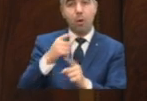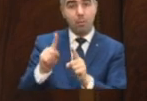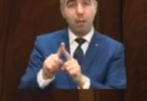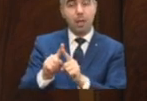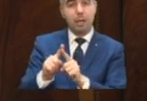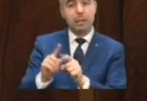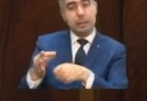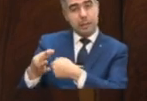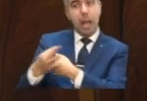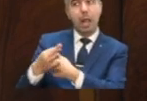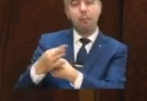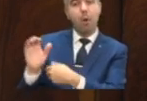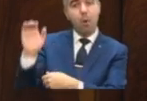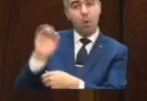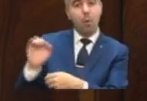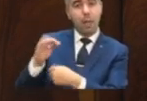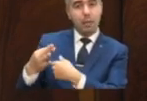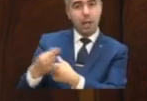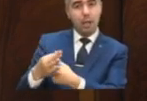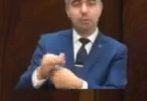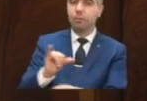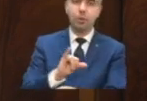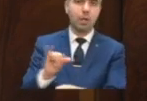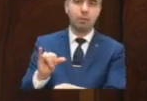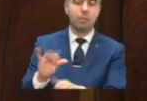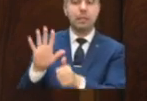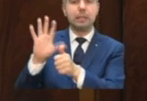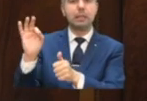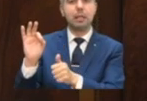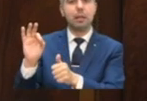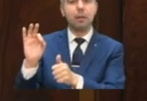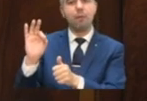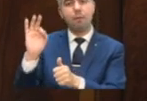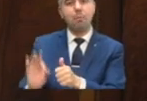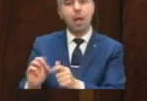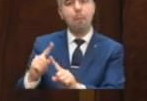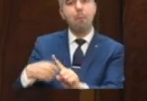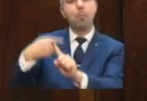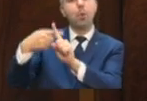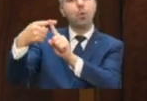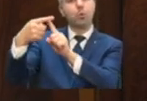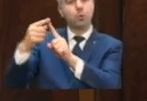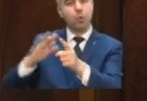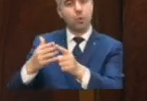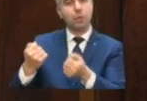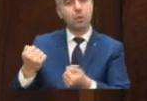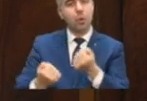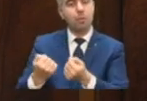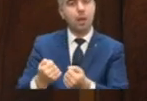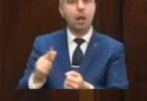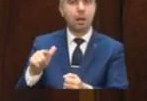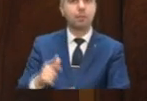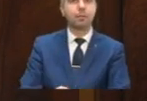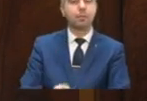بلادنا؟ راه تجاوزنا 60% ديال القيمة المضافة، نسبة القيمة المضافة اللي كاينة في السيارات.